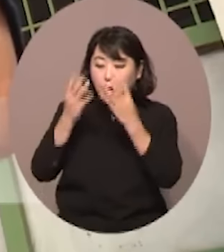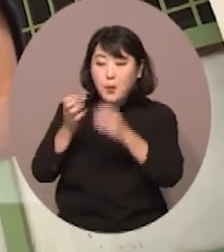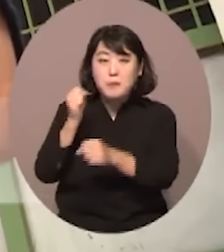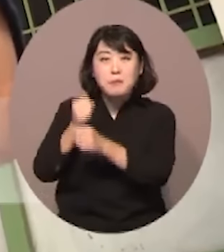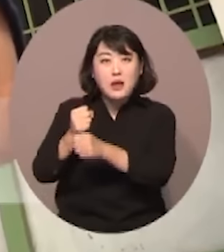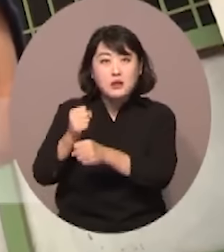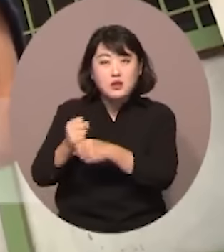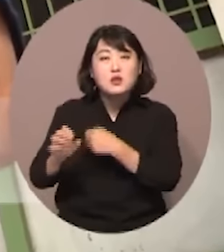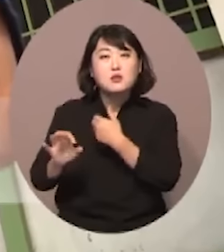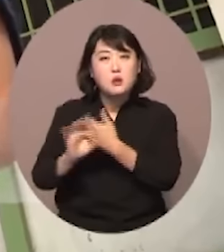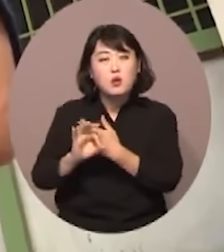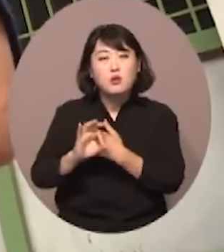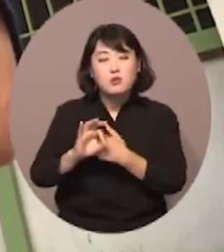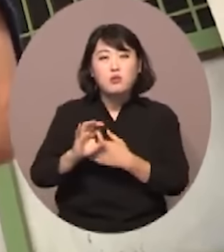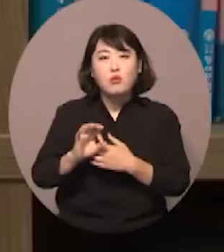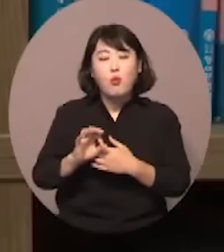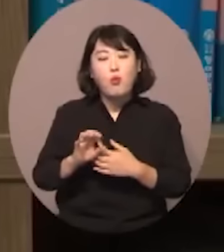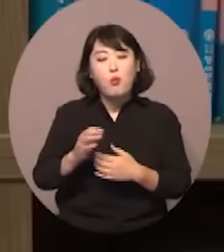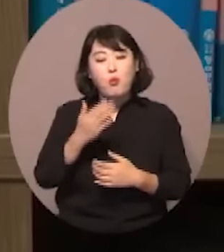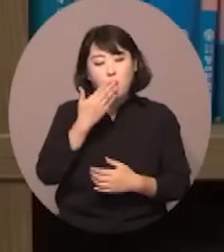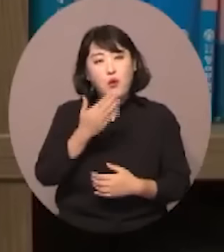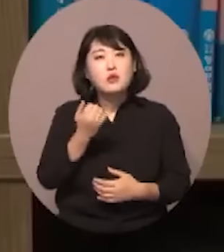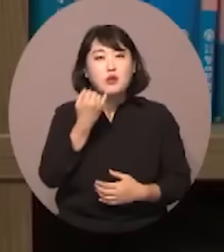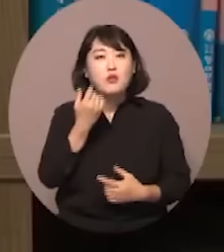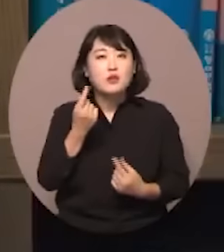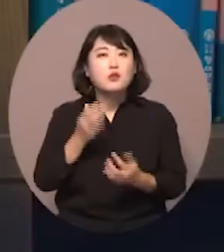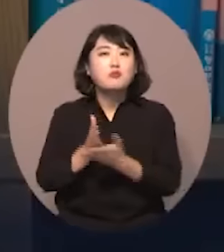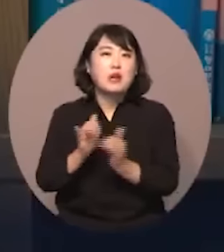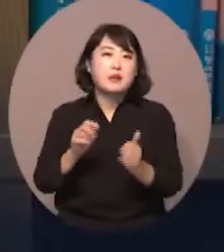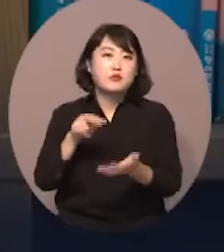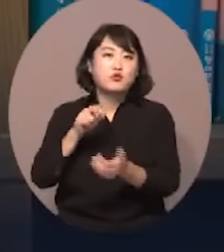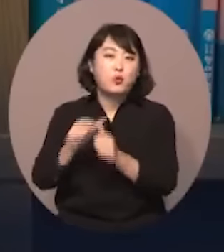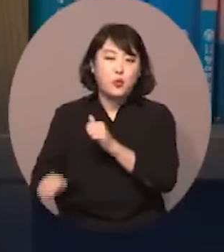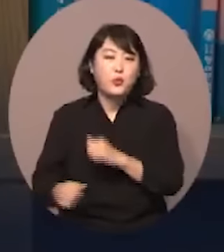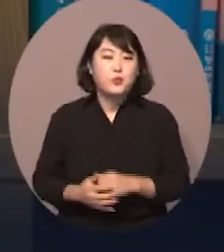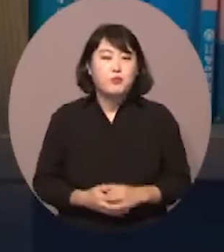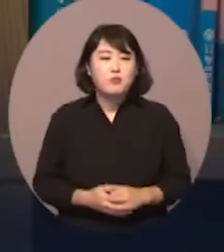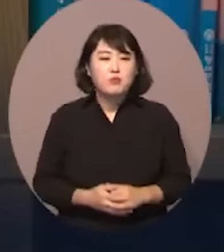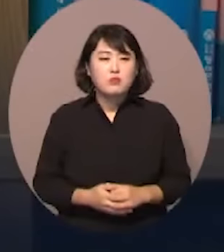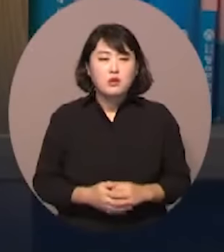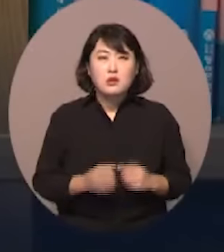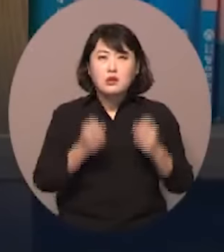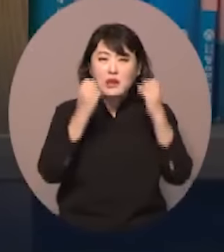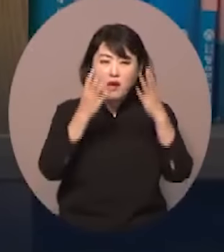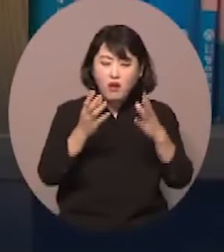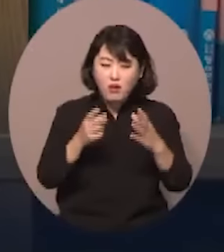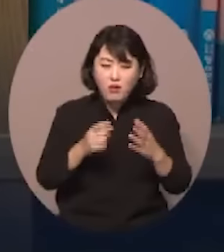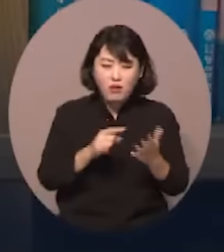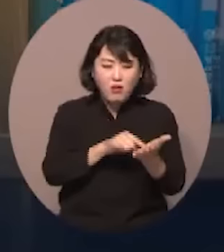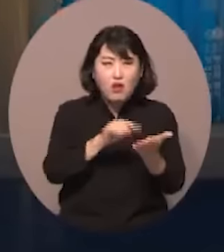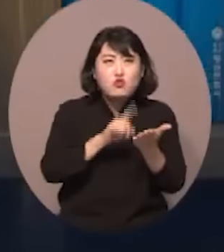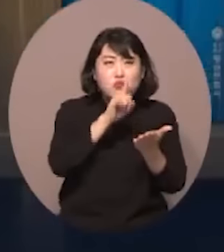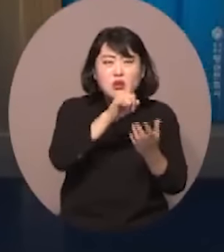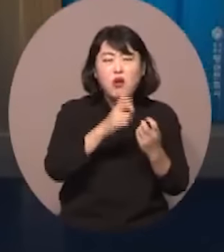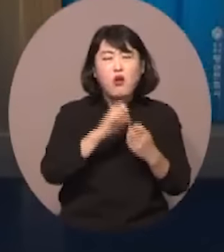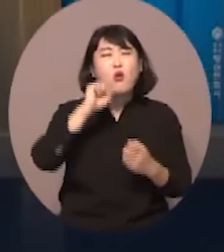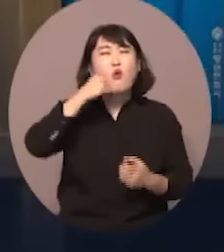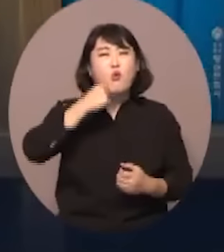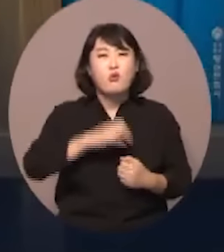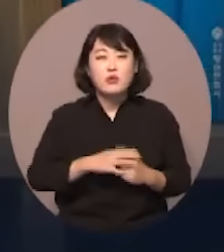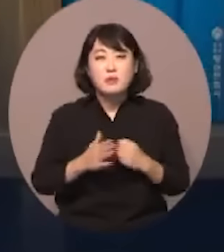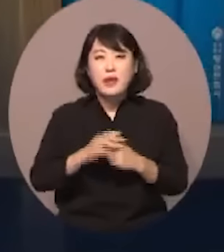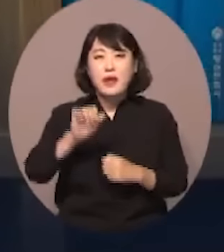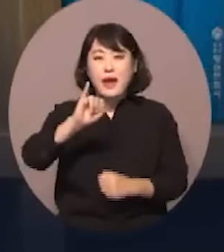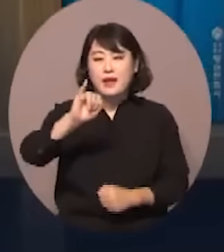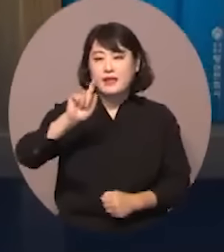있다는 게 전문가의 진단입니다. 새로운 것을 배운다라고 하는 것이 노인들에게는 상당히 어려운 부분이 있어요.